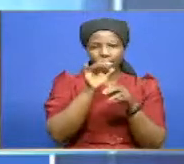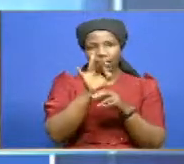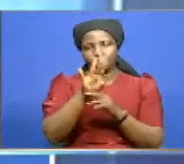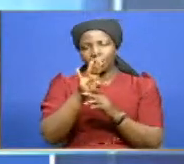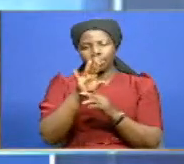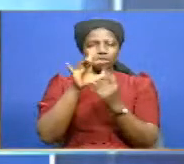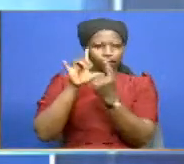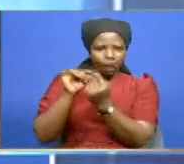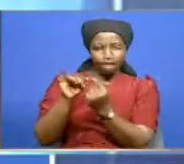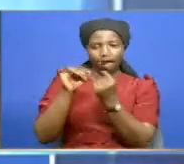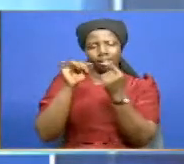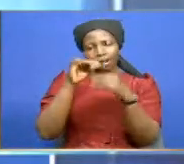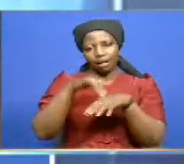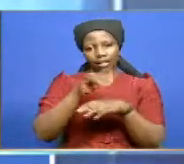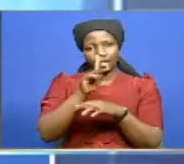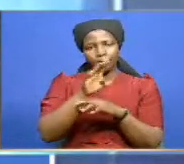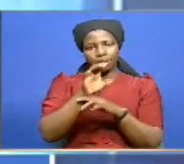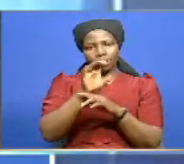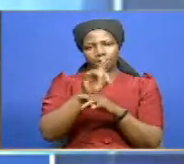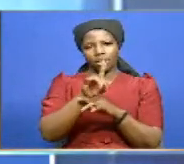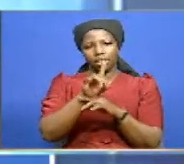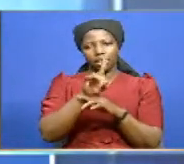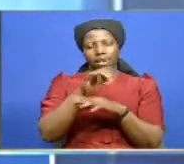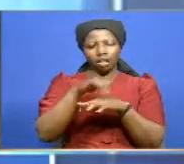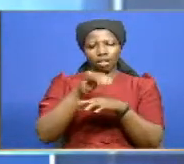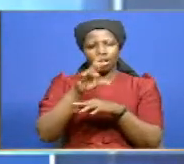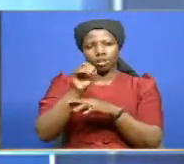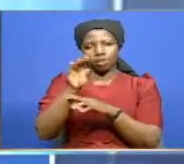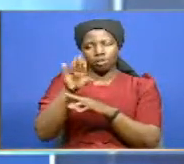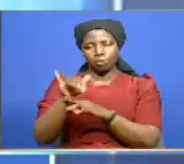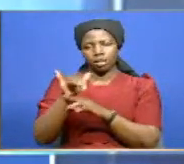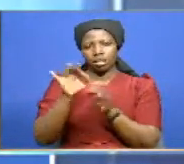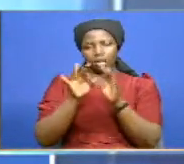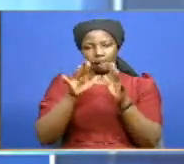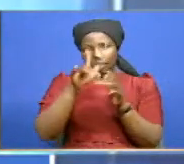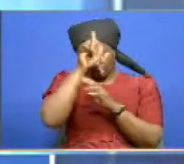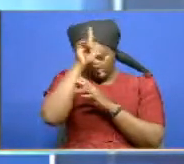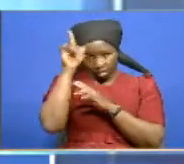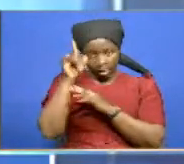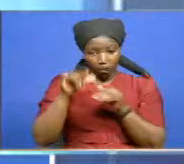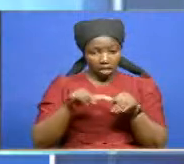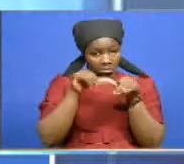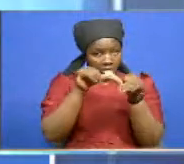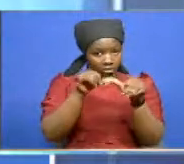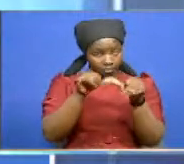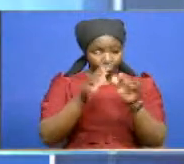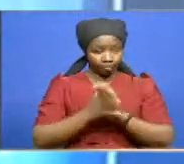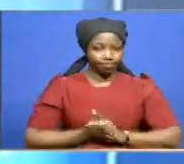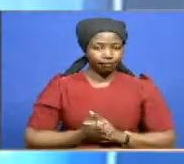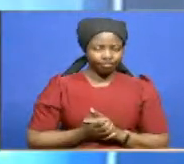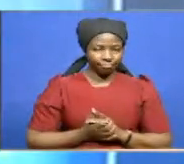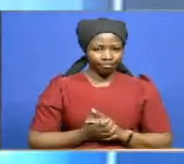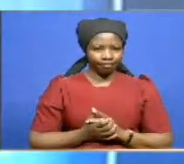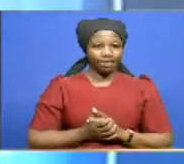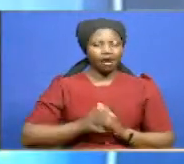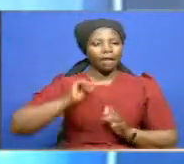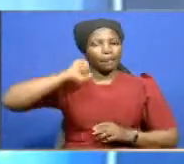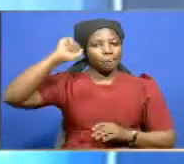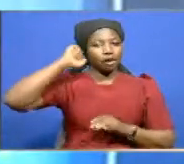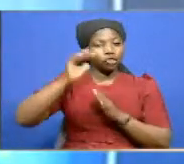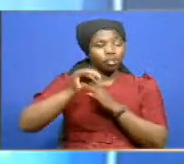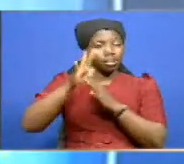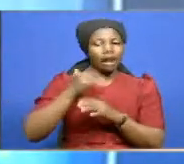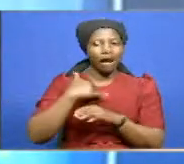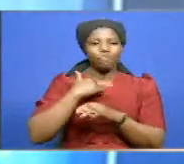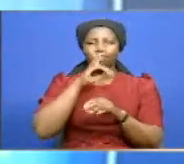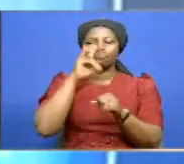at Sarafina_Robi. Mwenzangu wa ishara ni Lucy Mwaura. Tukiendelea mtazamaji, ni kwa viongozi wa vyama vya kisiasa wameahidi